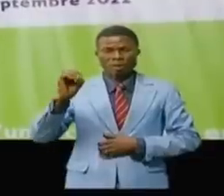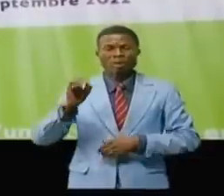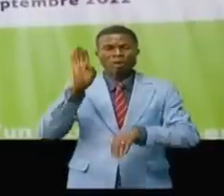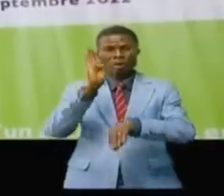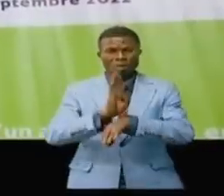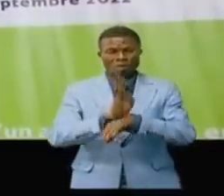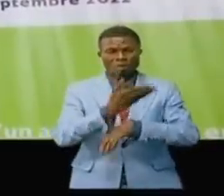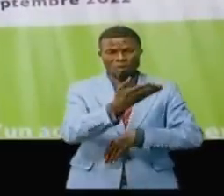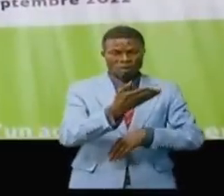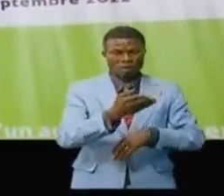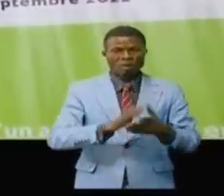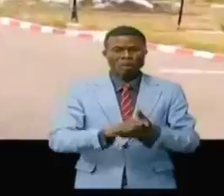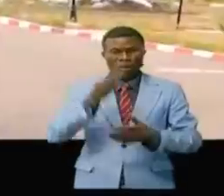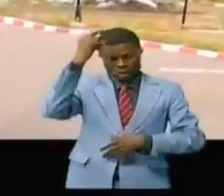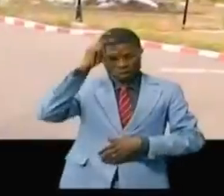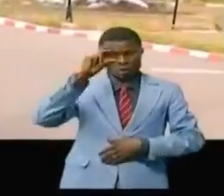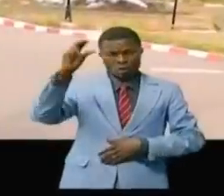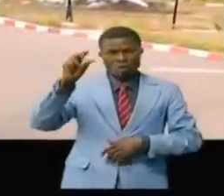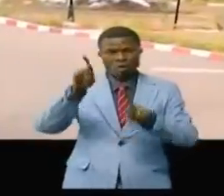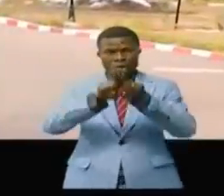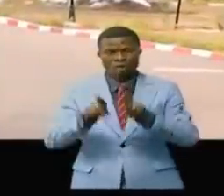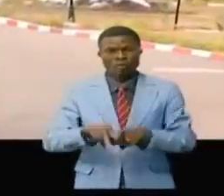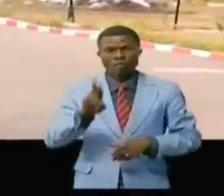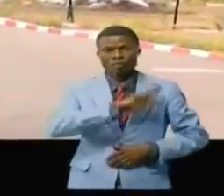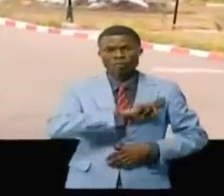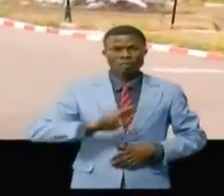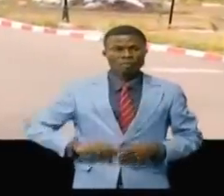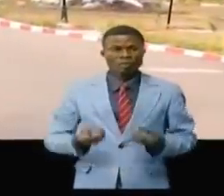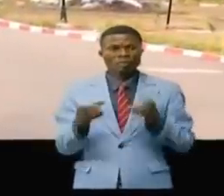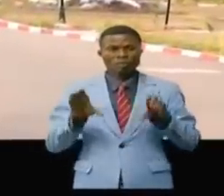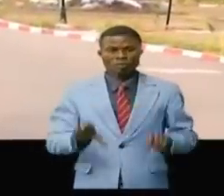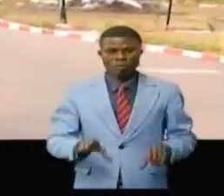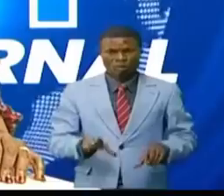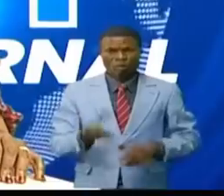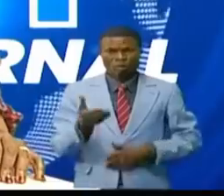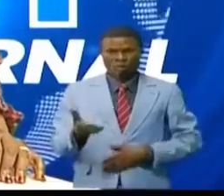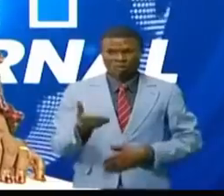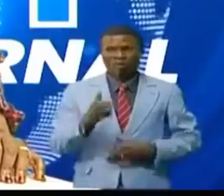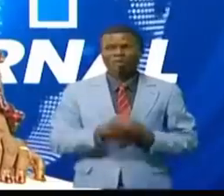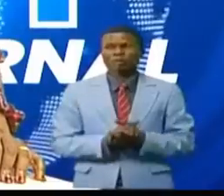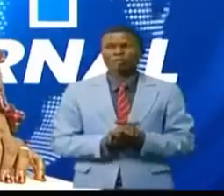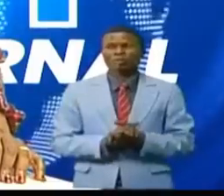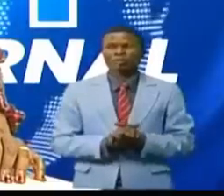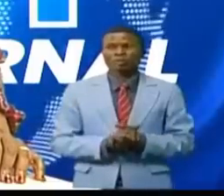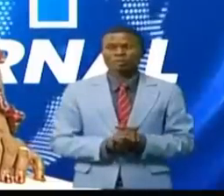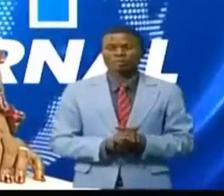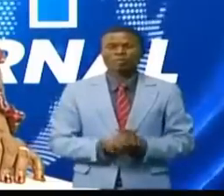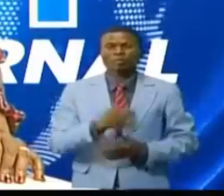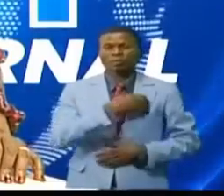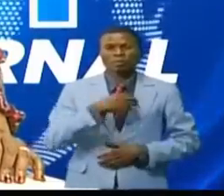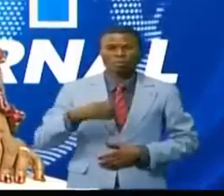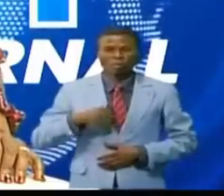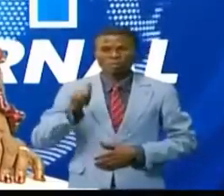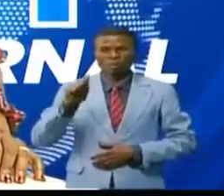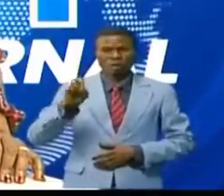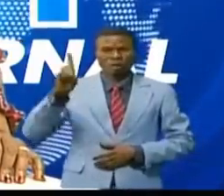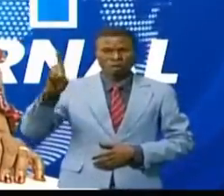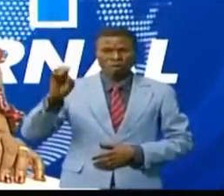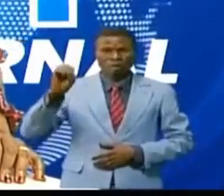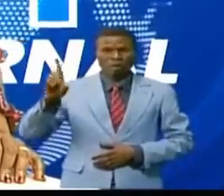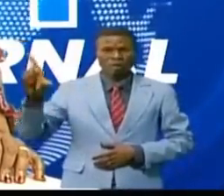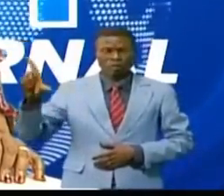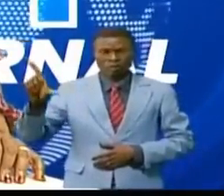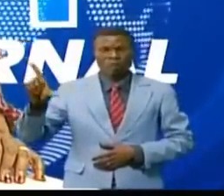Congo-Brazzaville, la Côte d'Ivoire et la République démocratique du Congo. Adolphine Ngalula Mwamulumba,